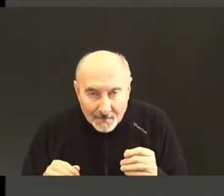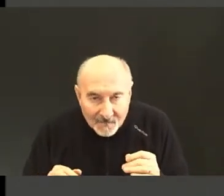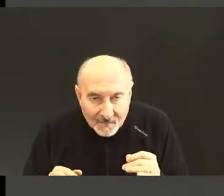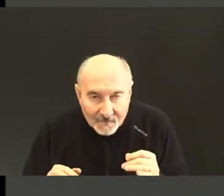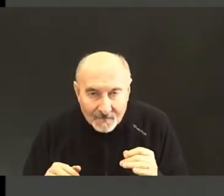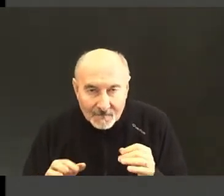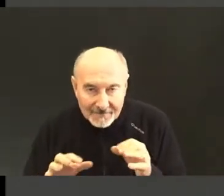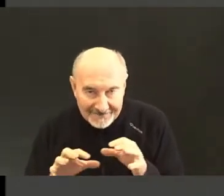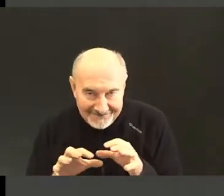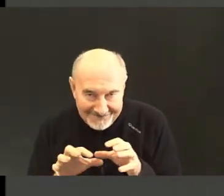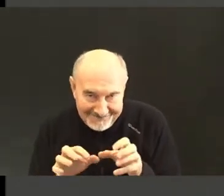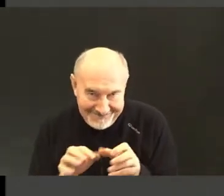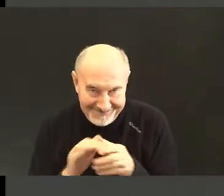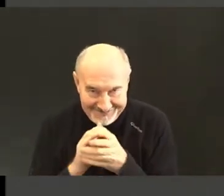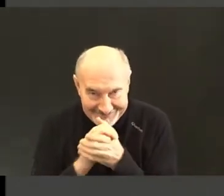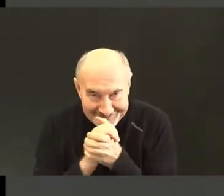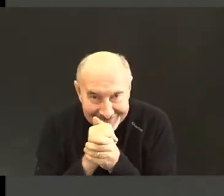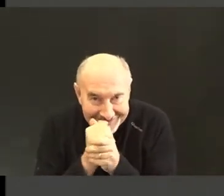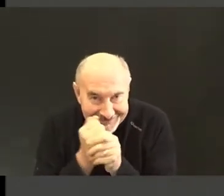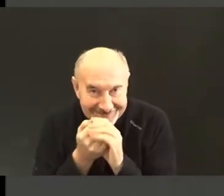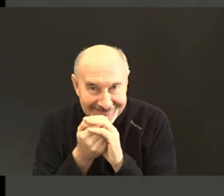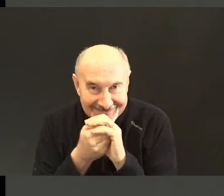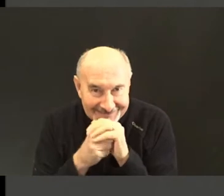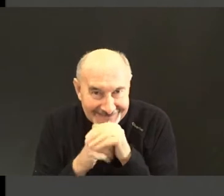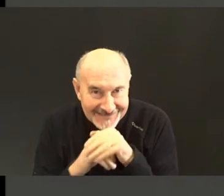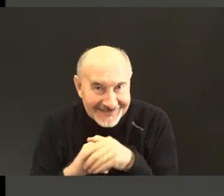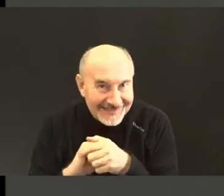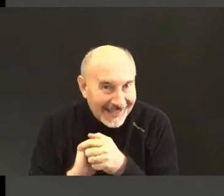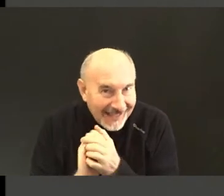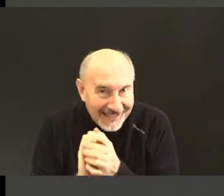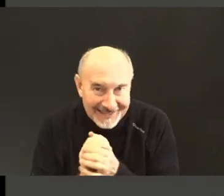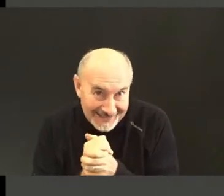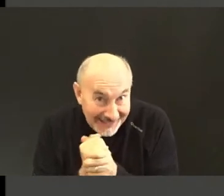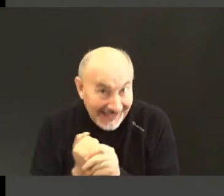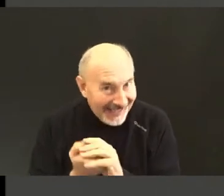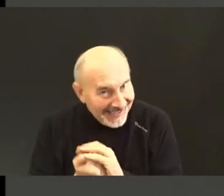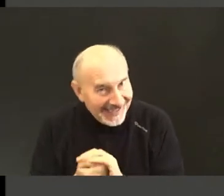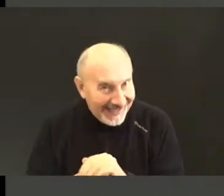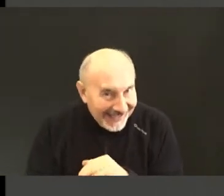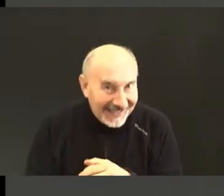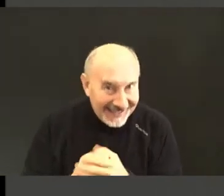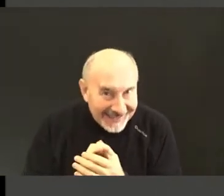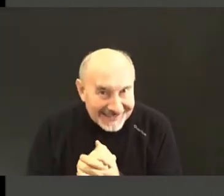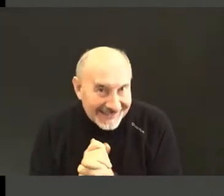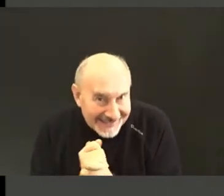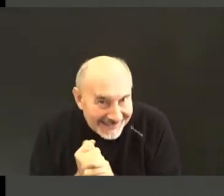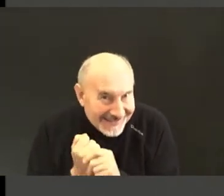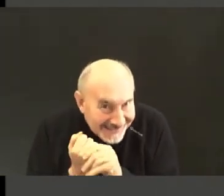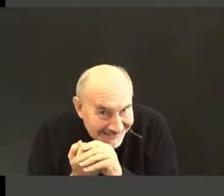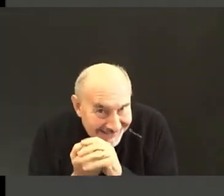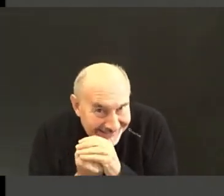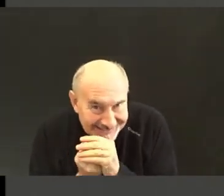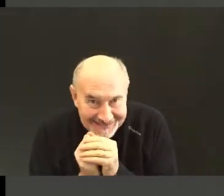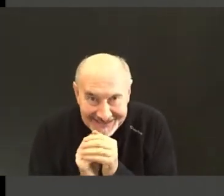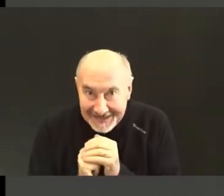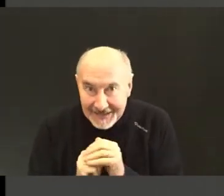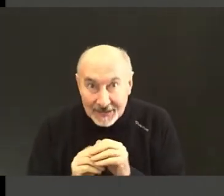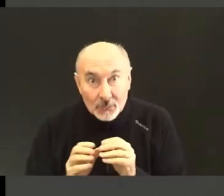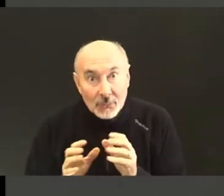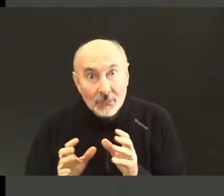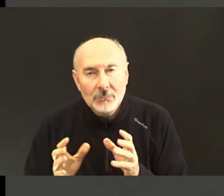insieme per il proprio meglio, per il giusto tornaconto di ognuno. La visione di un